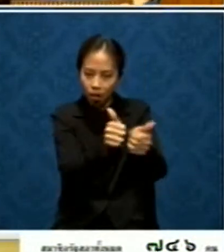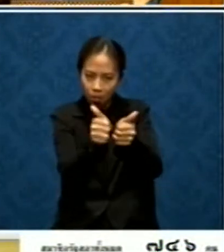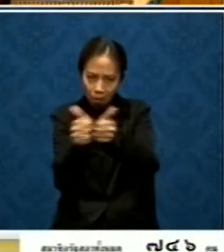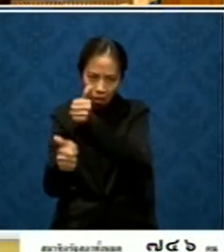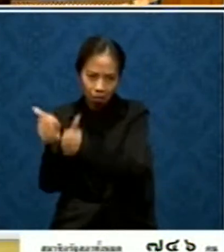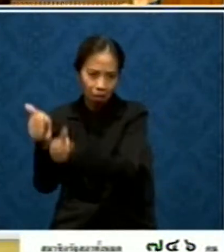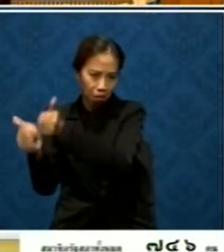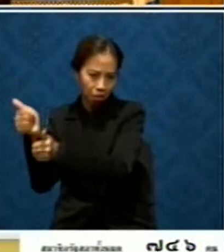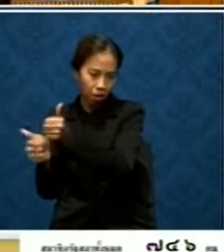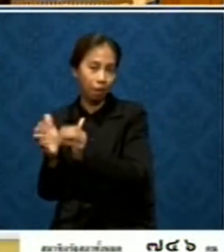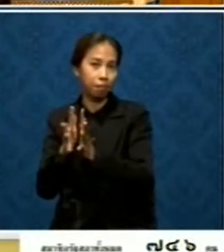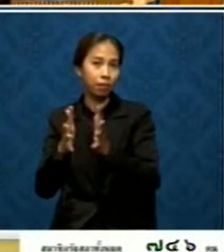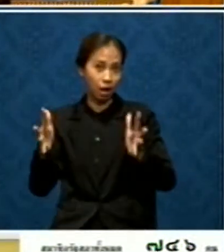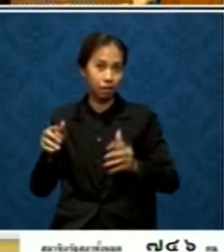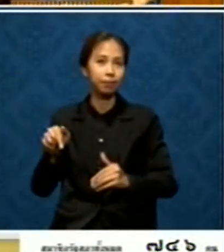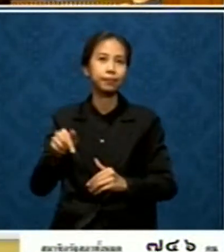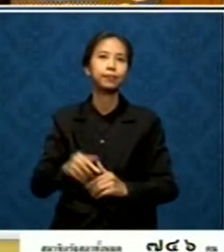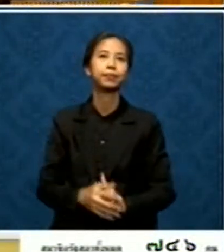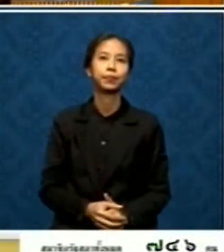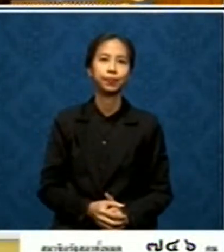ก